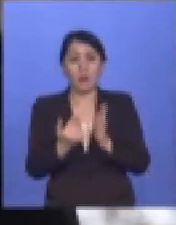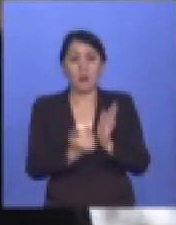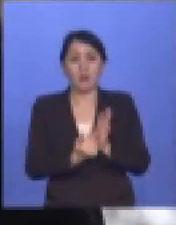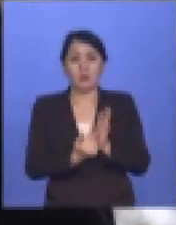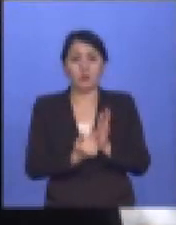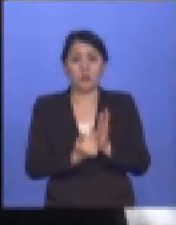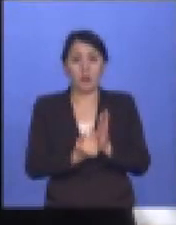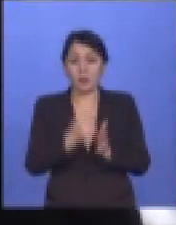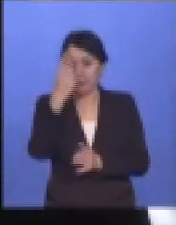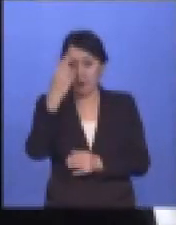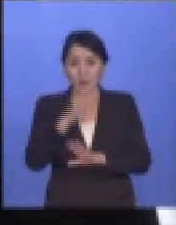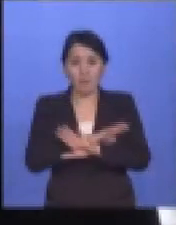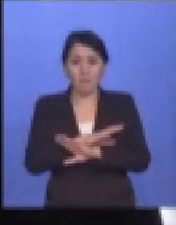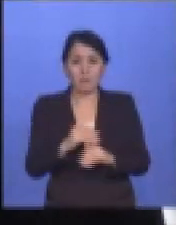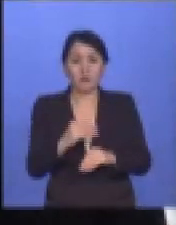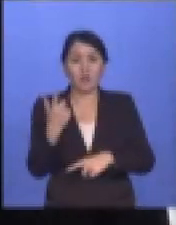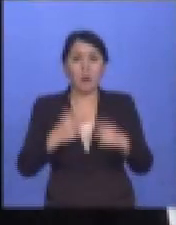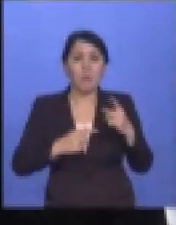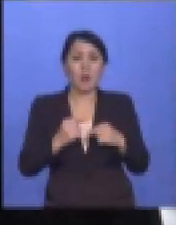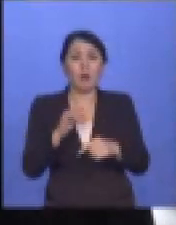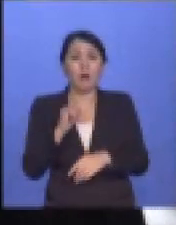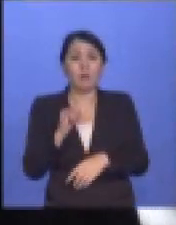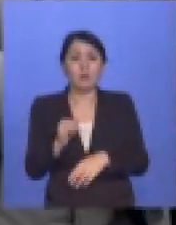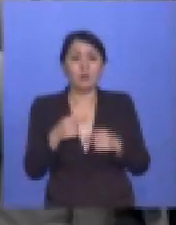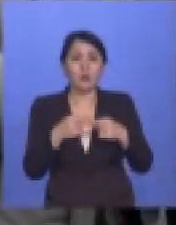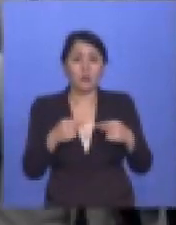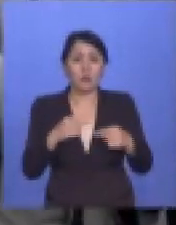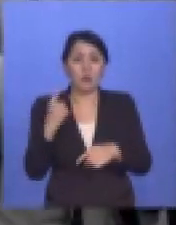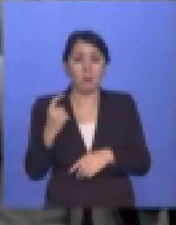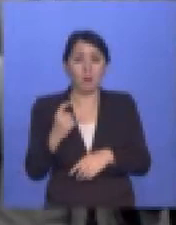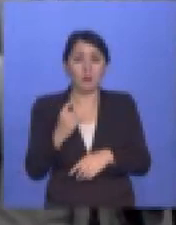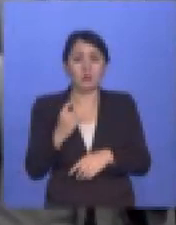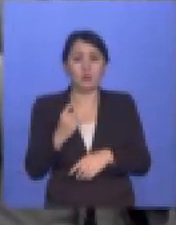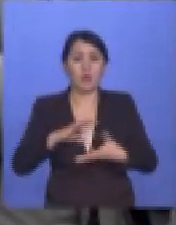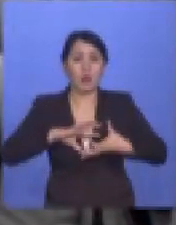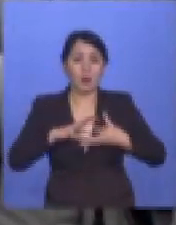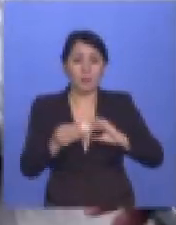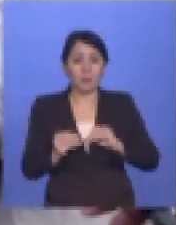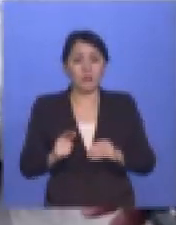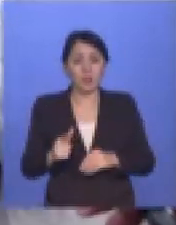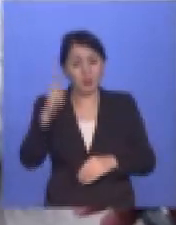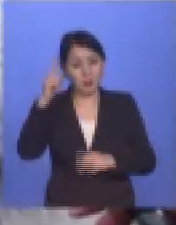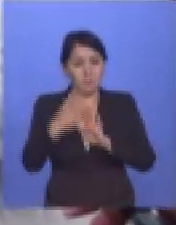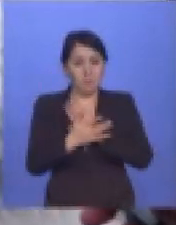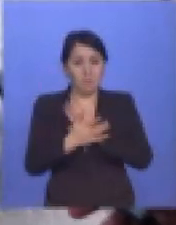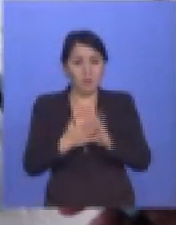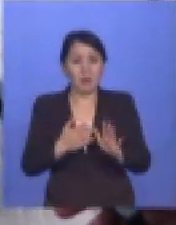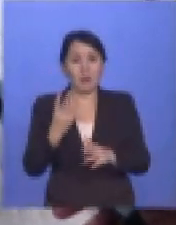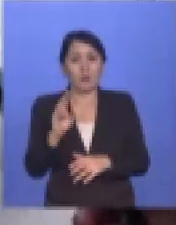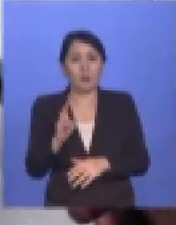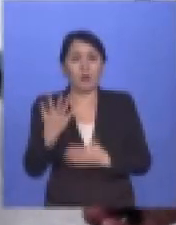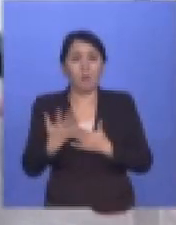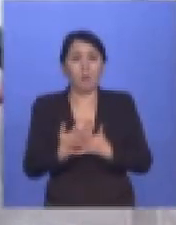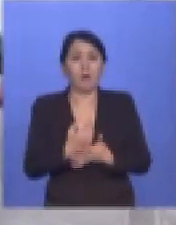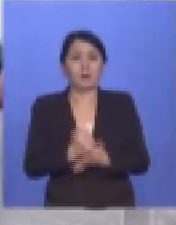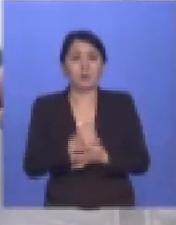вы виноваты в том, что у вас молоко плохое. Может быть, какие-то другие хозяйки. Бұл жерде қос тарапты да түсіну қажет. Бірі табыстан, ал